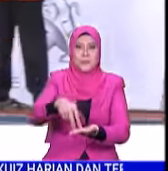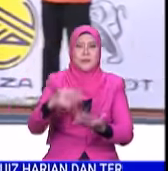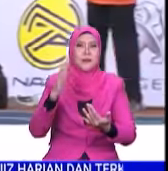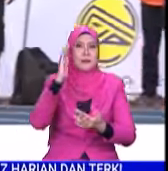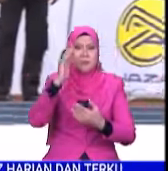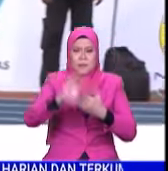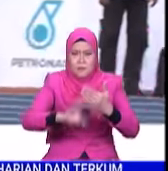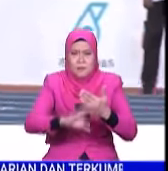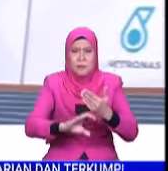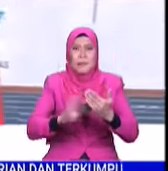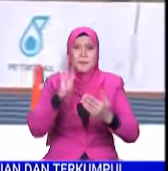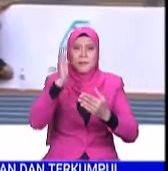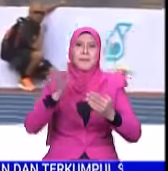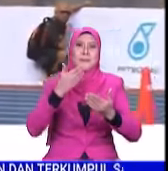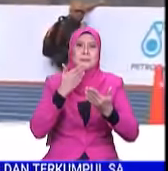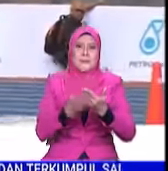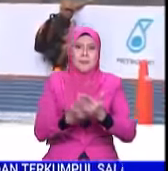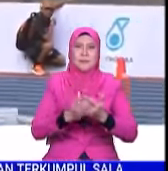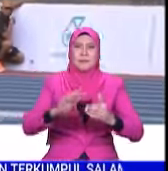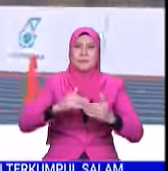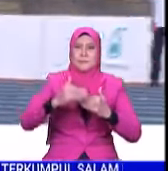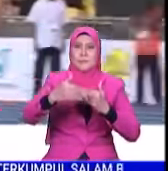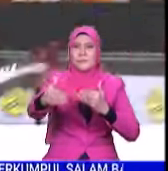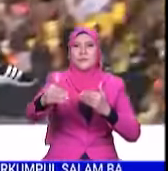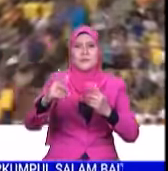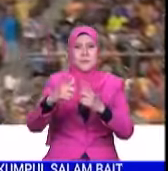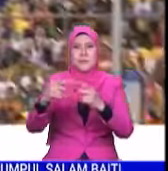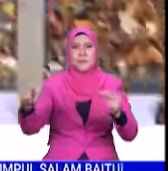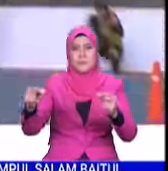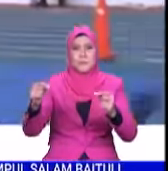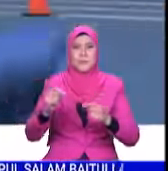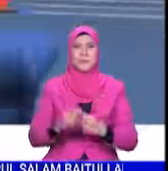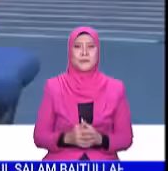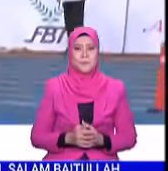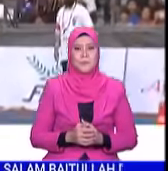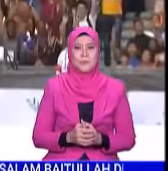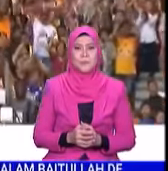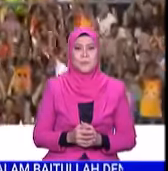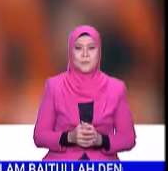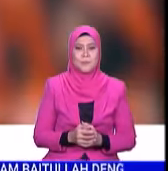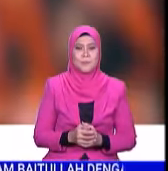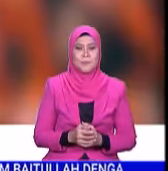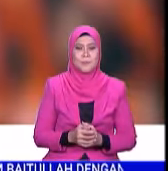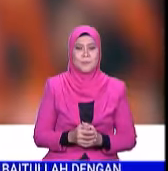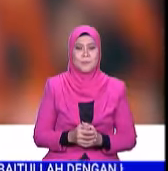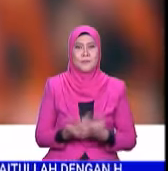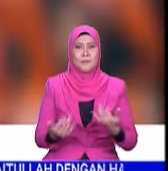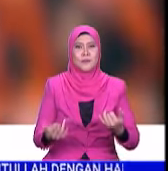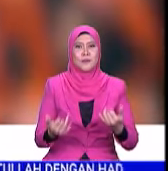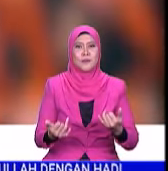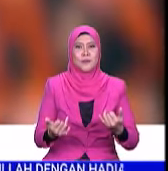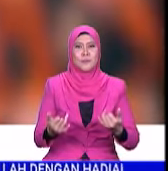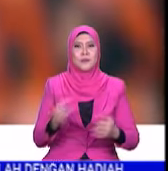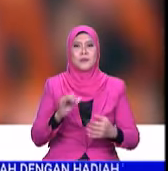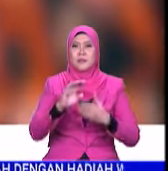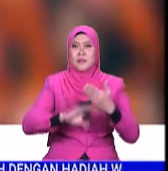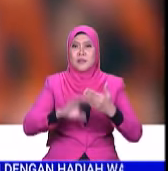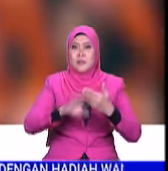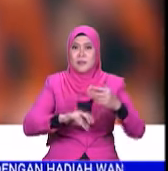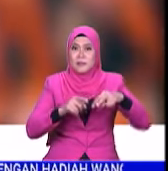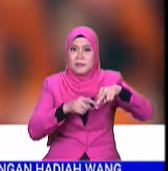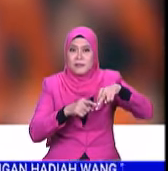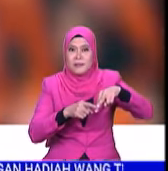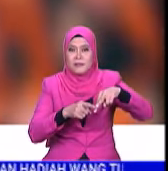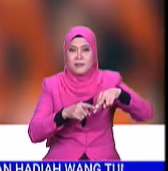sepenuhnya sebelum dia memasuki Stadium Nasional Jepun nanti. Sekarang sampai ankle injury sudah a